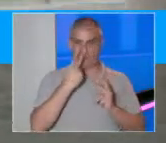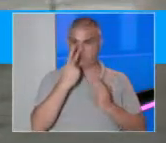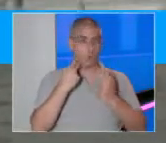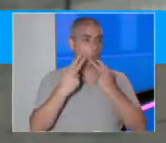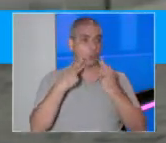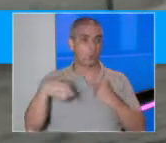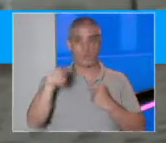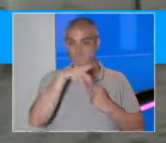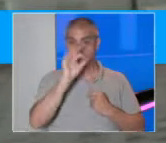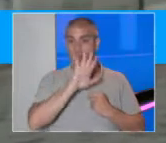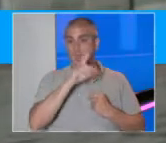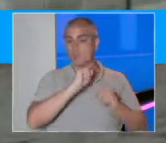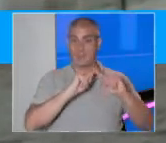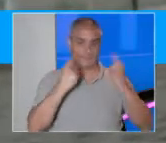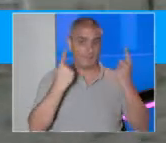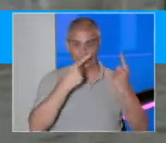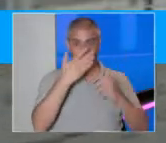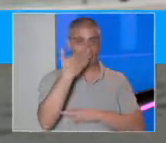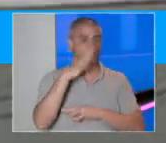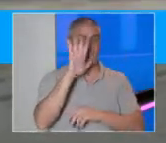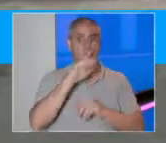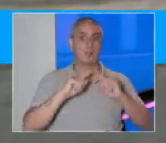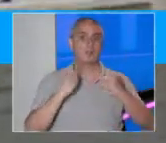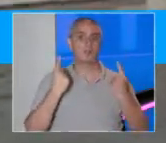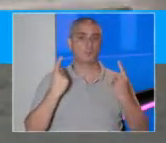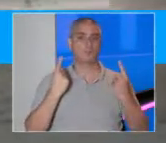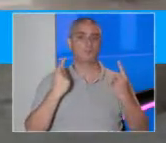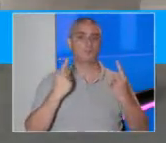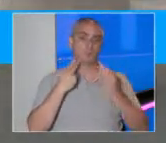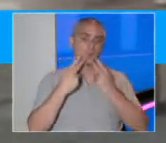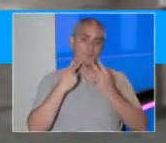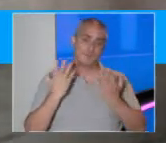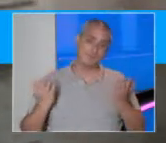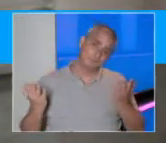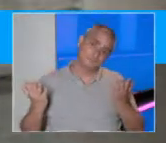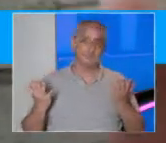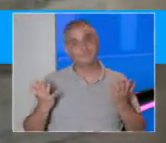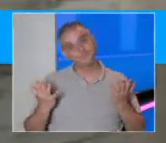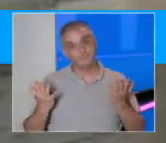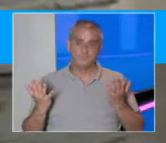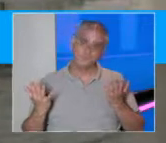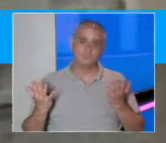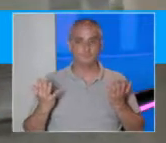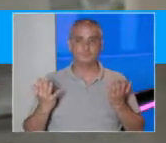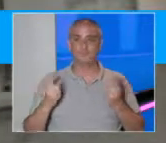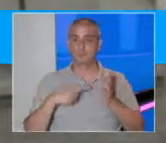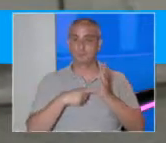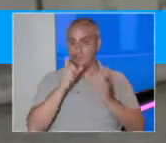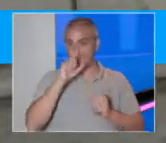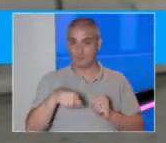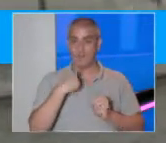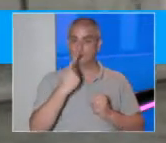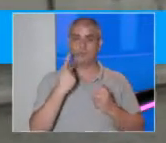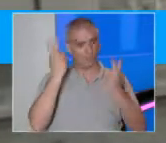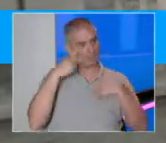התגובות של האירופים, מדינות אירופה האחרות. תגובה, נאמר, למשל פה באיטליה הם אמרו